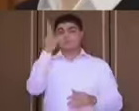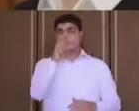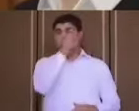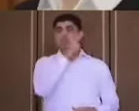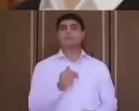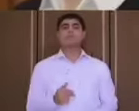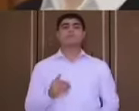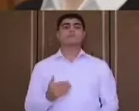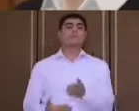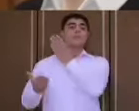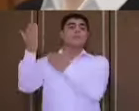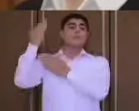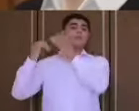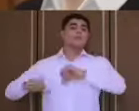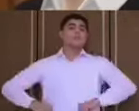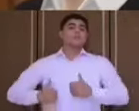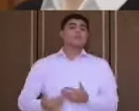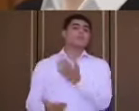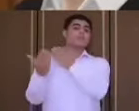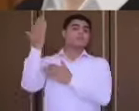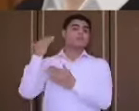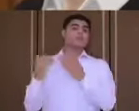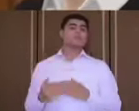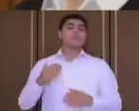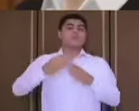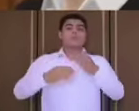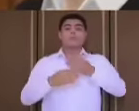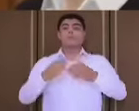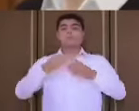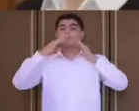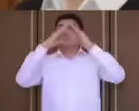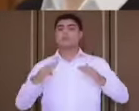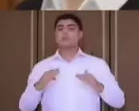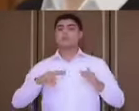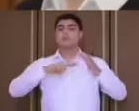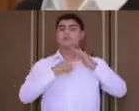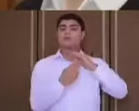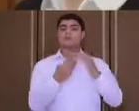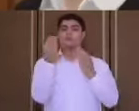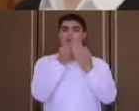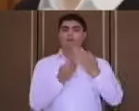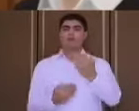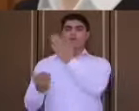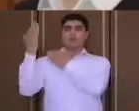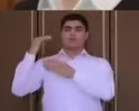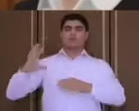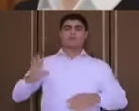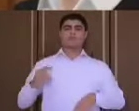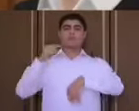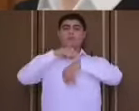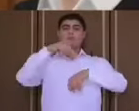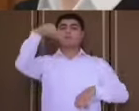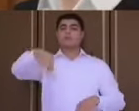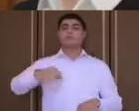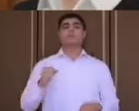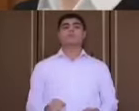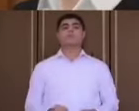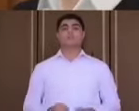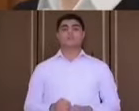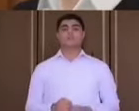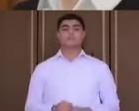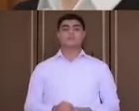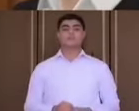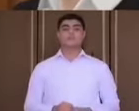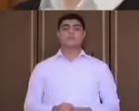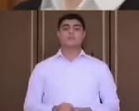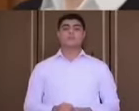اجدادنا هم المصريين القدماء، كانوا عايشين زمان قوي وعمروا مصر وبنوا حضارة